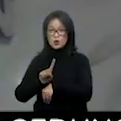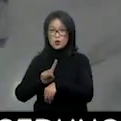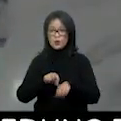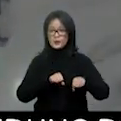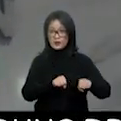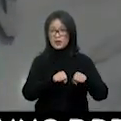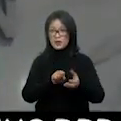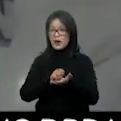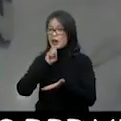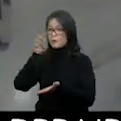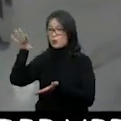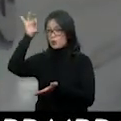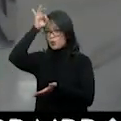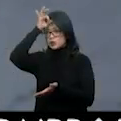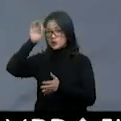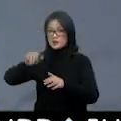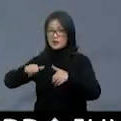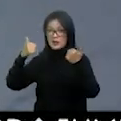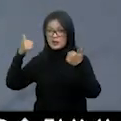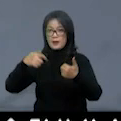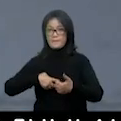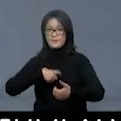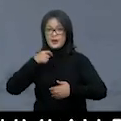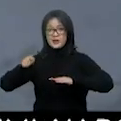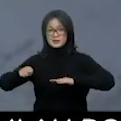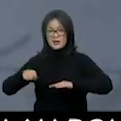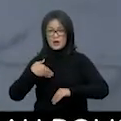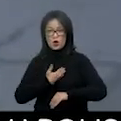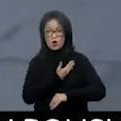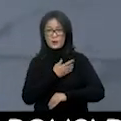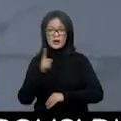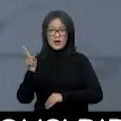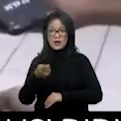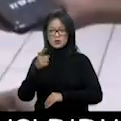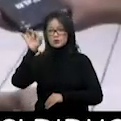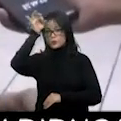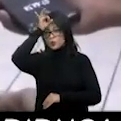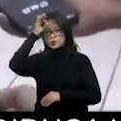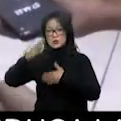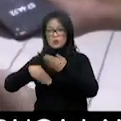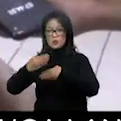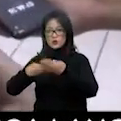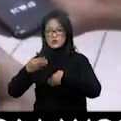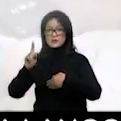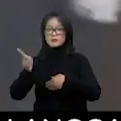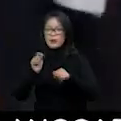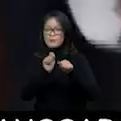Tangerang Selatan. Pengacara korban meminta pihak kepolisian segera memproses pelaku karena telah mencemarkan nama baik